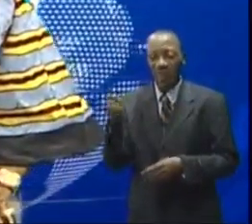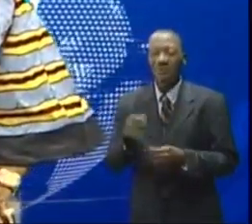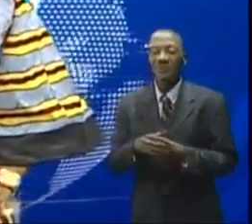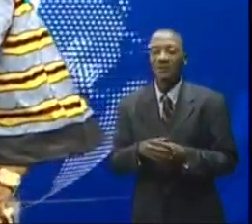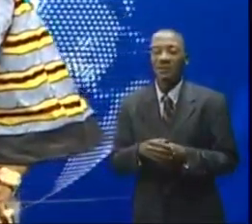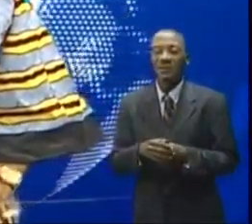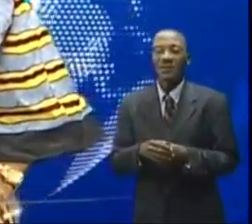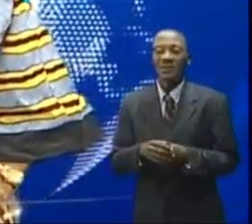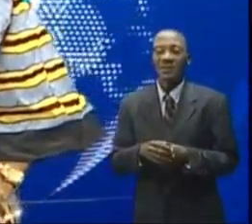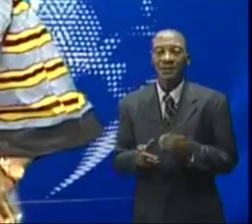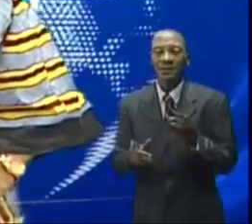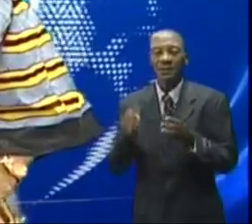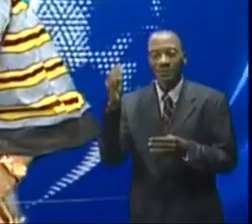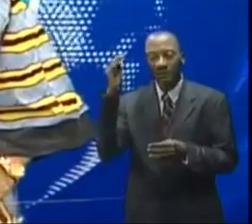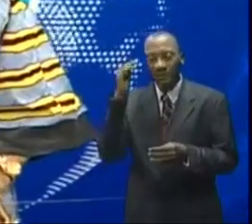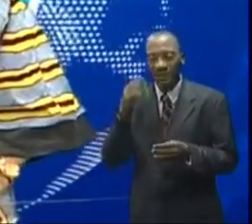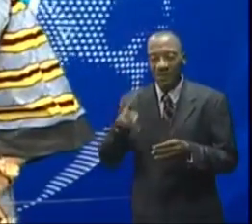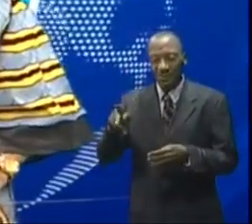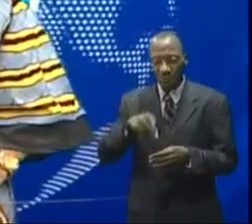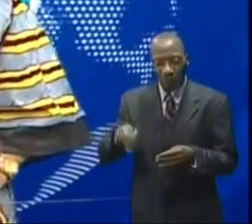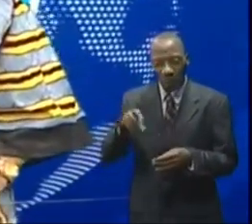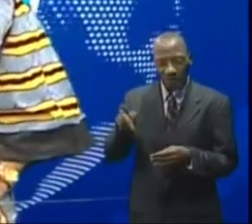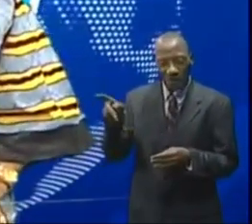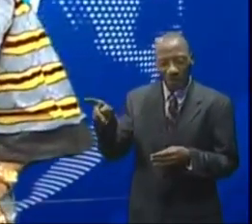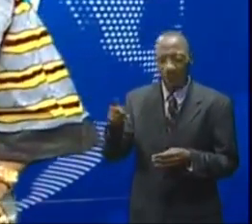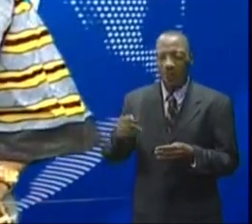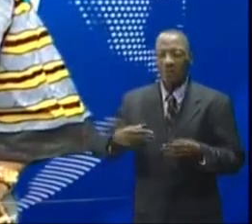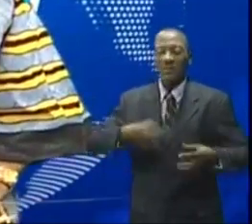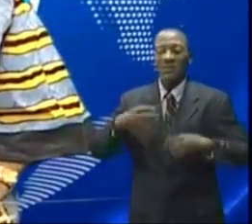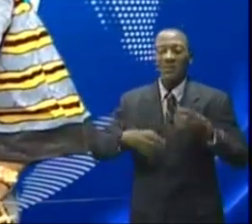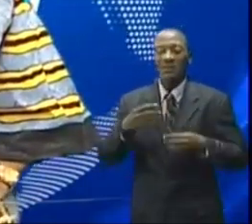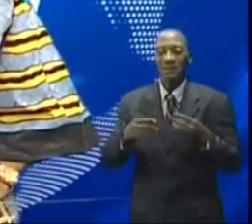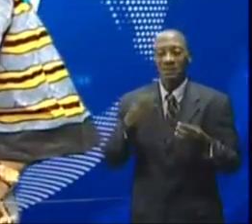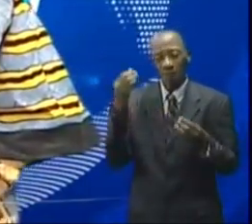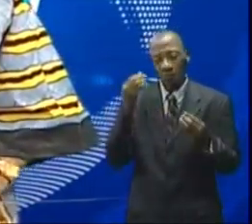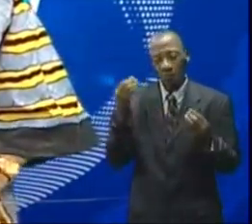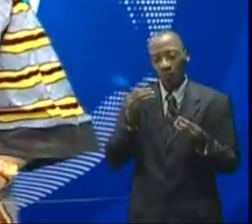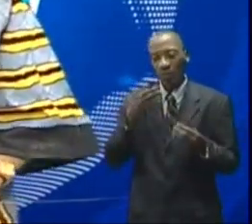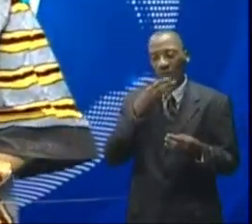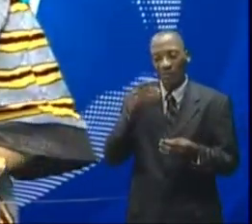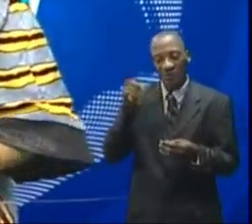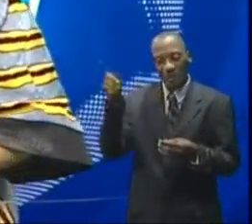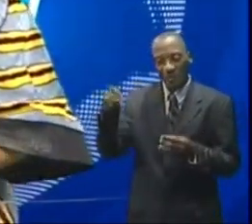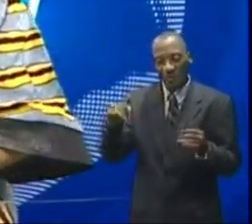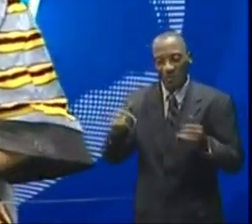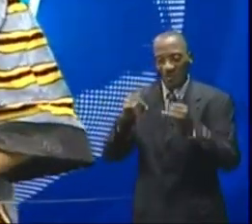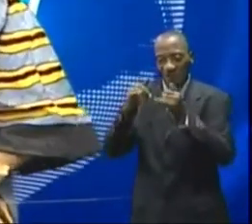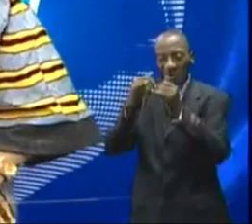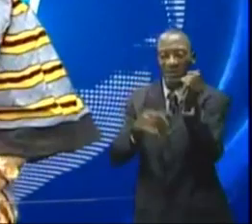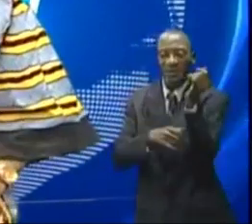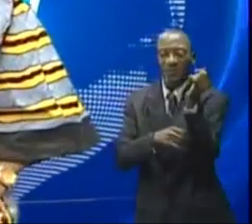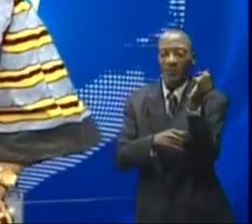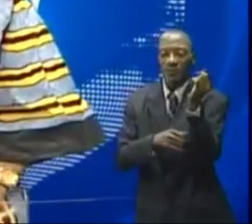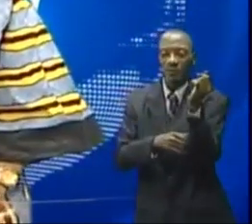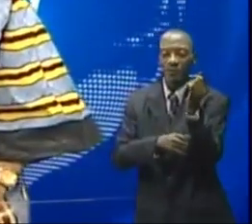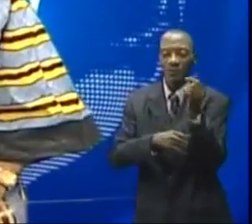ministre provinciale Espérance Moussafiri condamne cet acte et plaide au gouvernement central pour une paix durable.